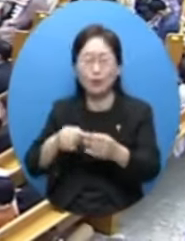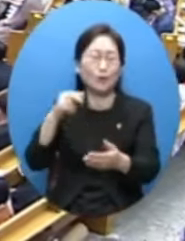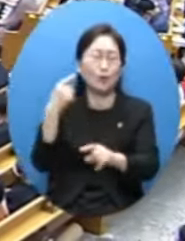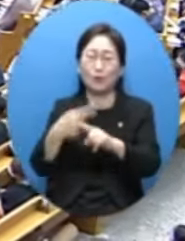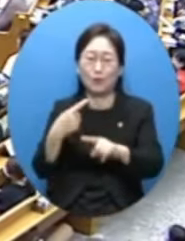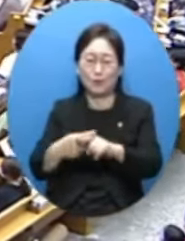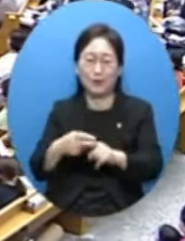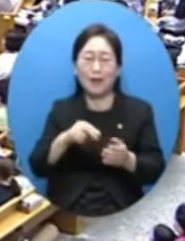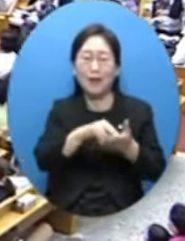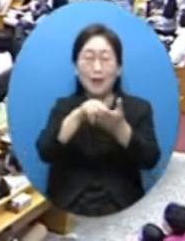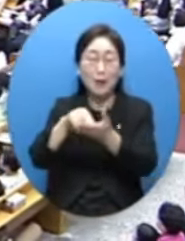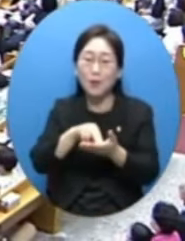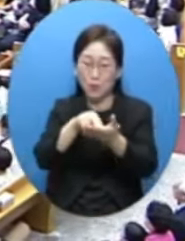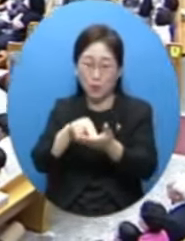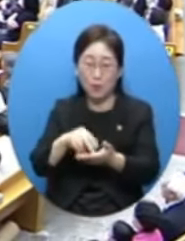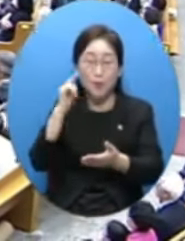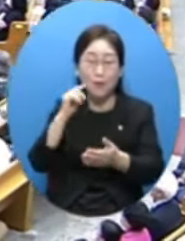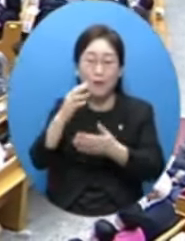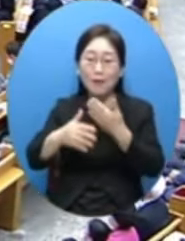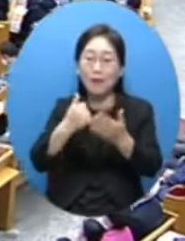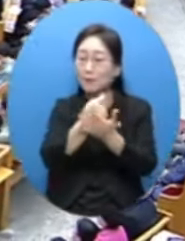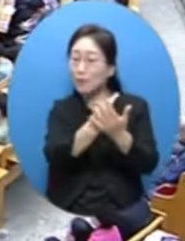하나님을 떠난 모든 인생의 마음속에